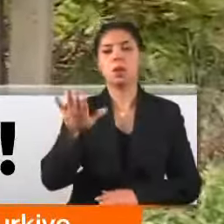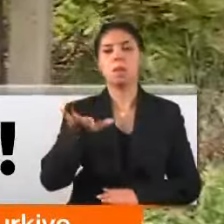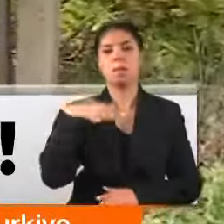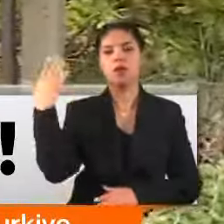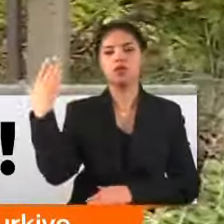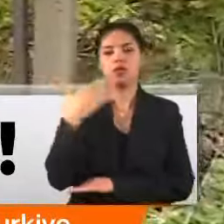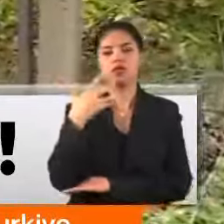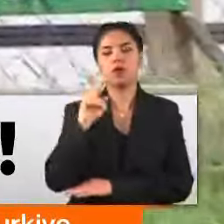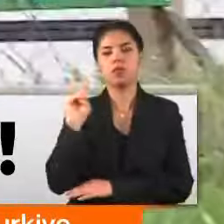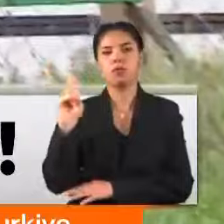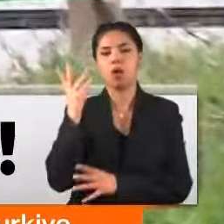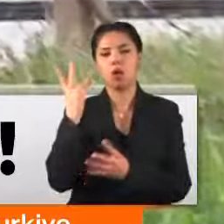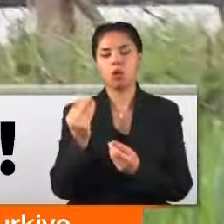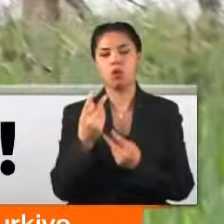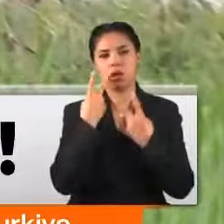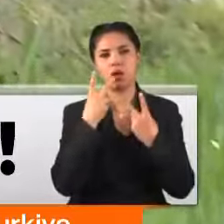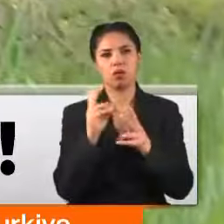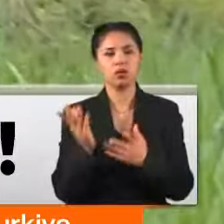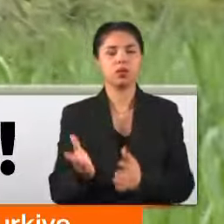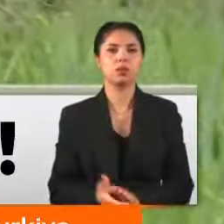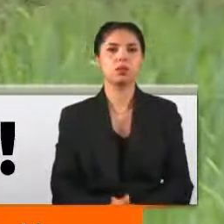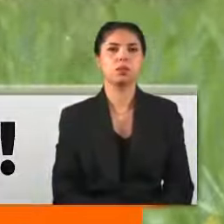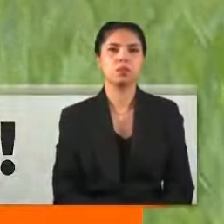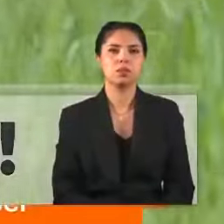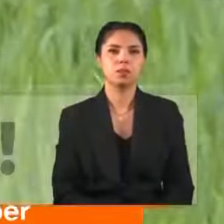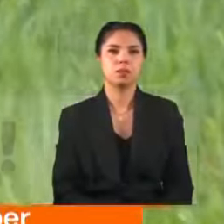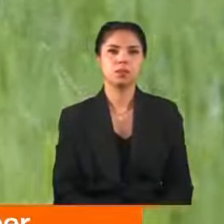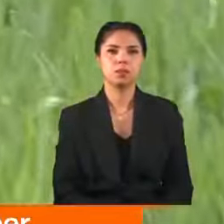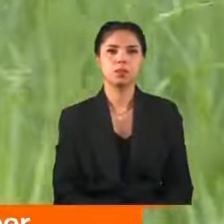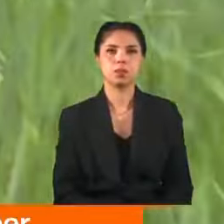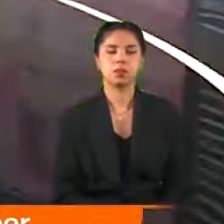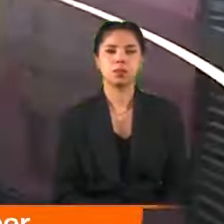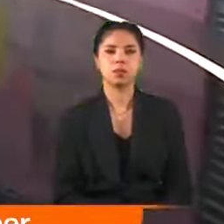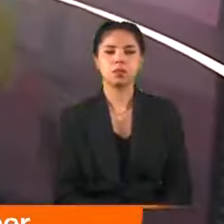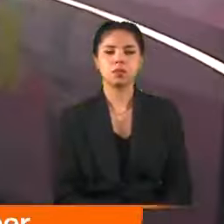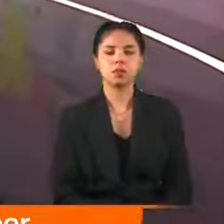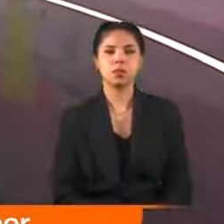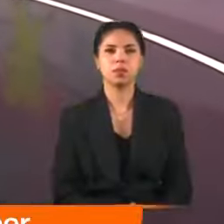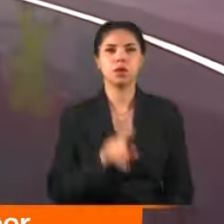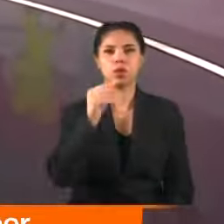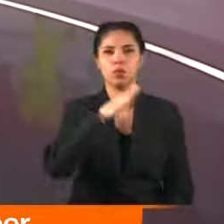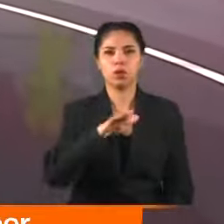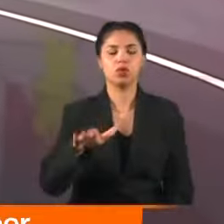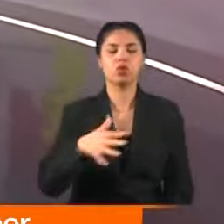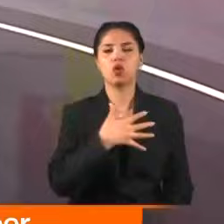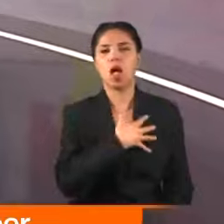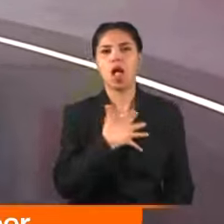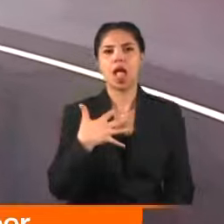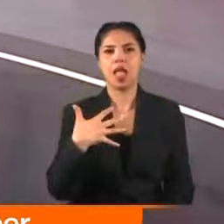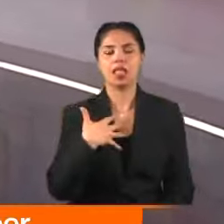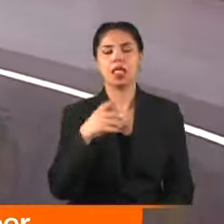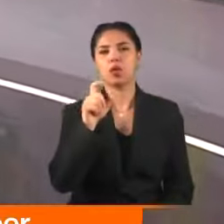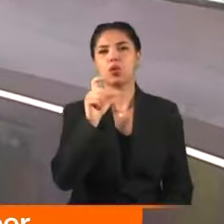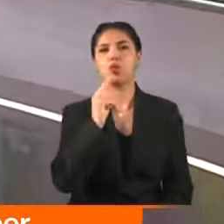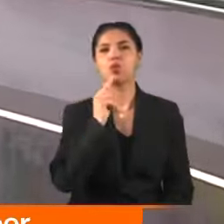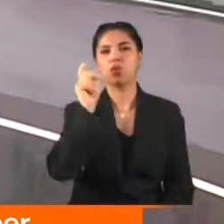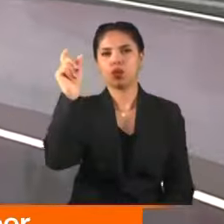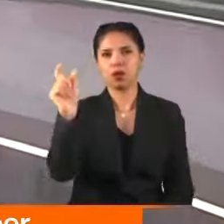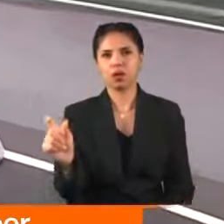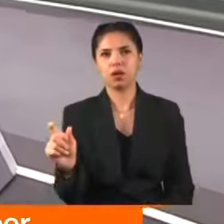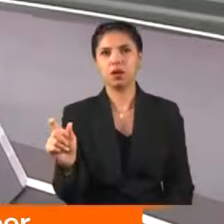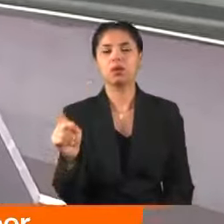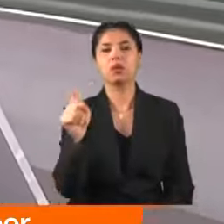bir şirketine ait olduğunu açıkladı. Bir çocuk annesi Ümmü Gülsüm Taşan.